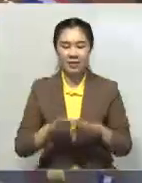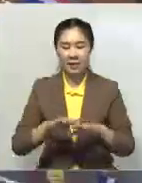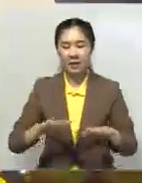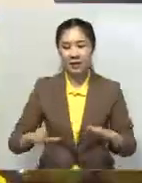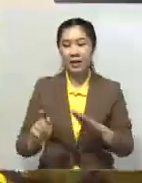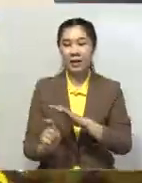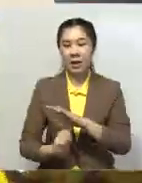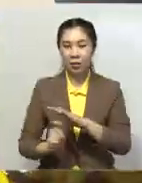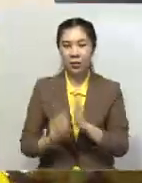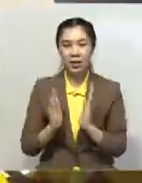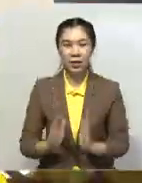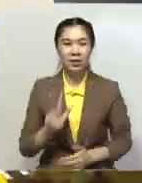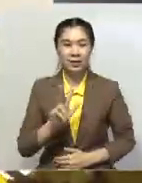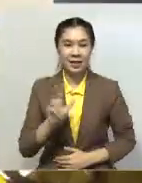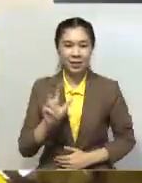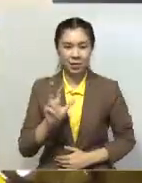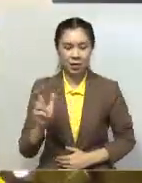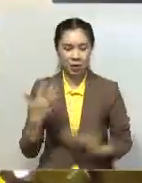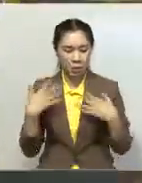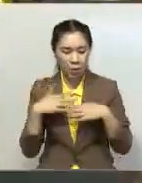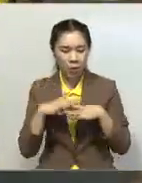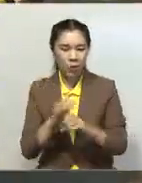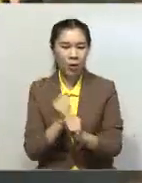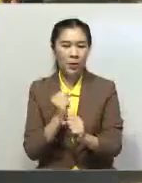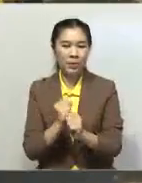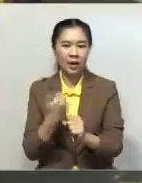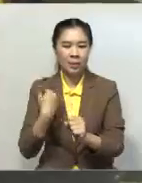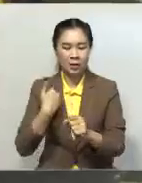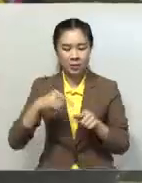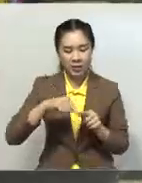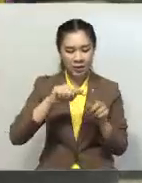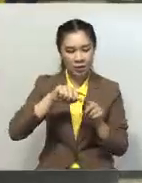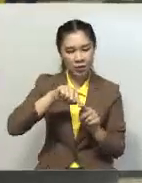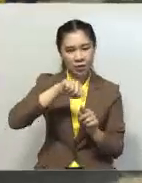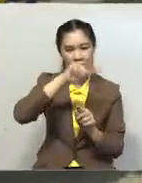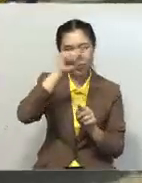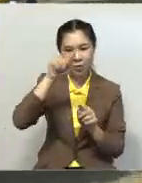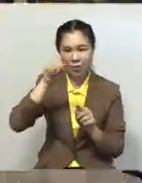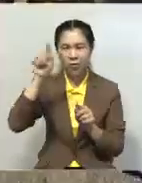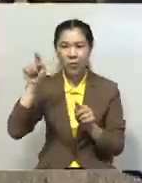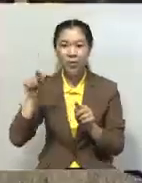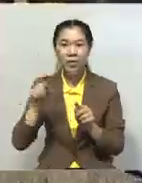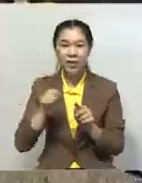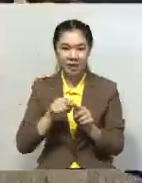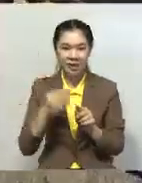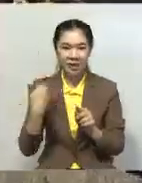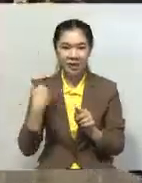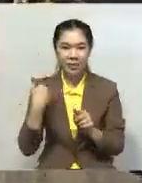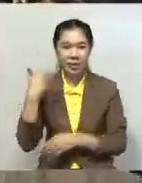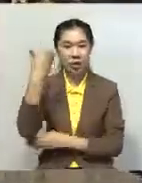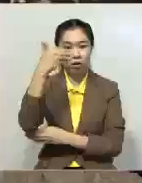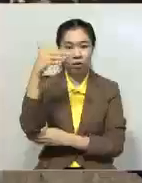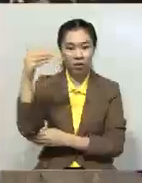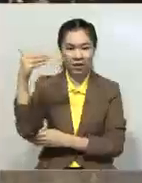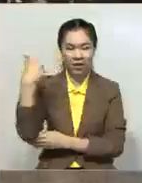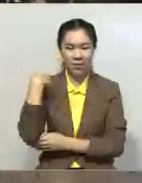เรียนอนุบาลกว่า300คนค่ะมาร่วมกันแปลอักษรรูปหัวใจและคำว่าคิงแล้วก็นี่ค่ะแต่ละคนเนี่ยถือธงชาติม